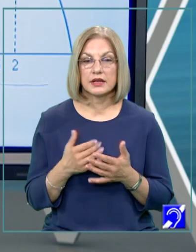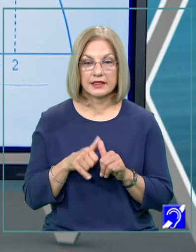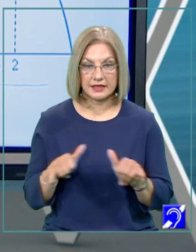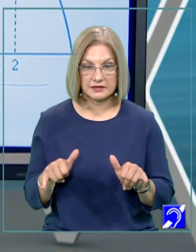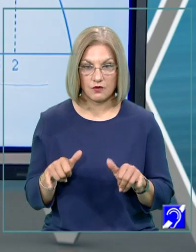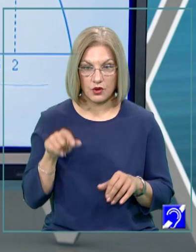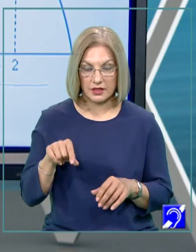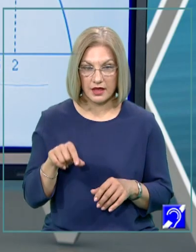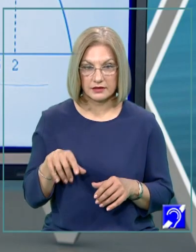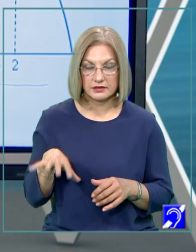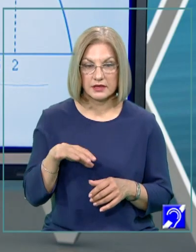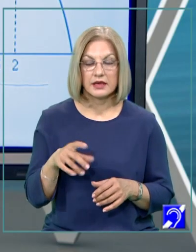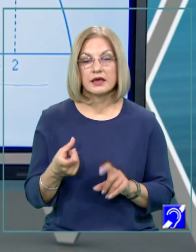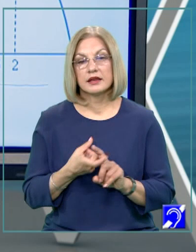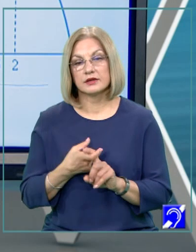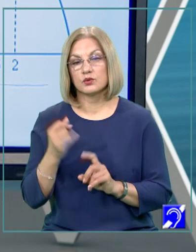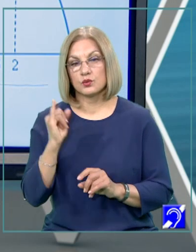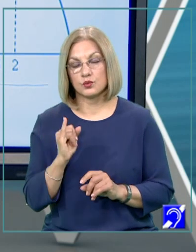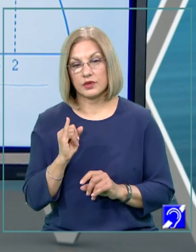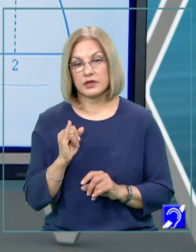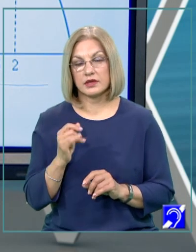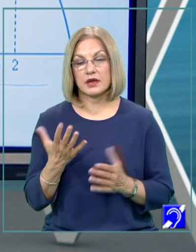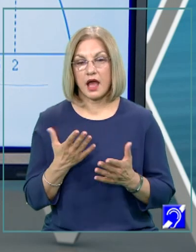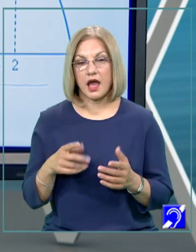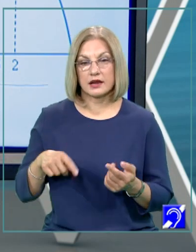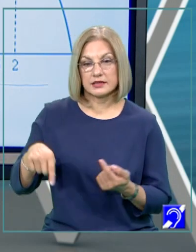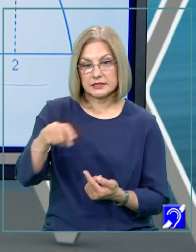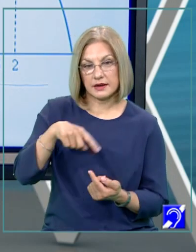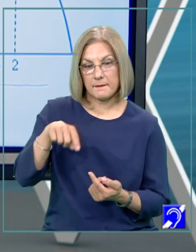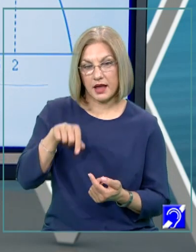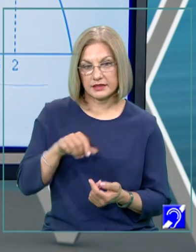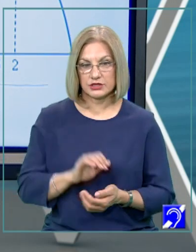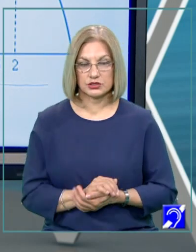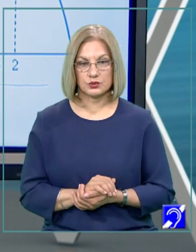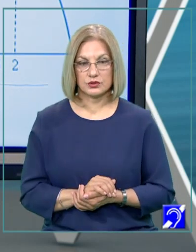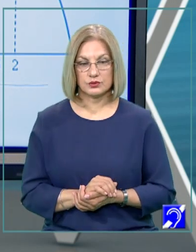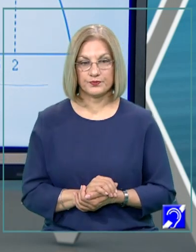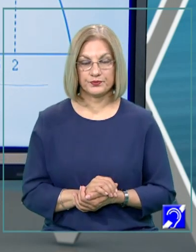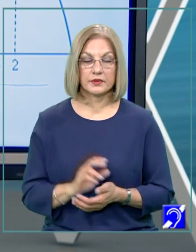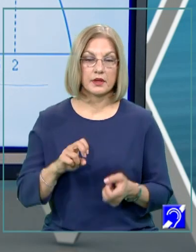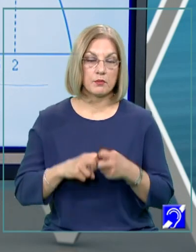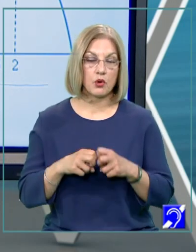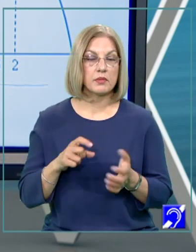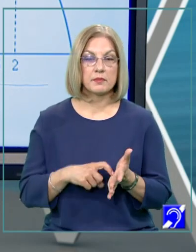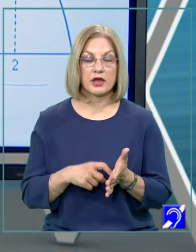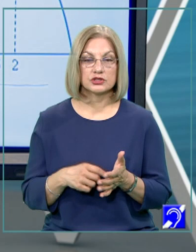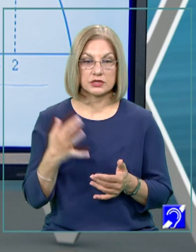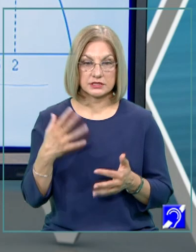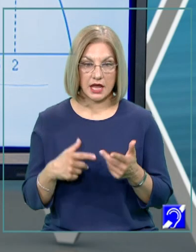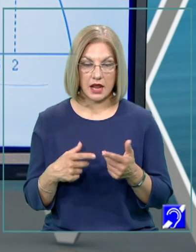de intensitatea i a curentului ce străbate circuitul problema ne cere să calculăm